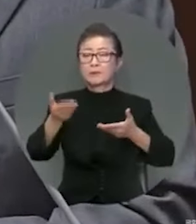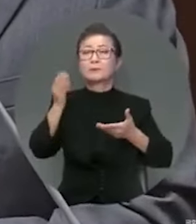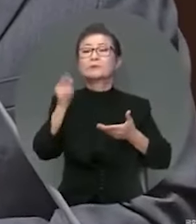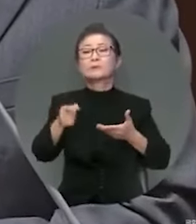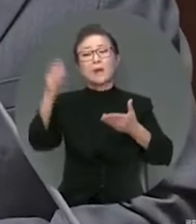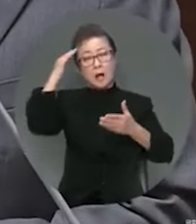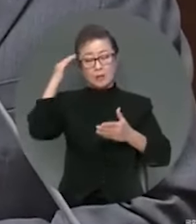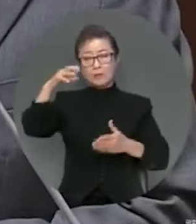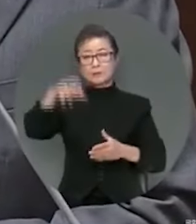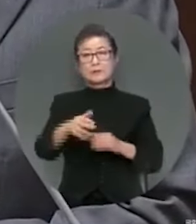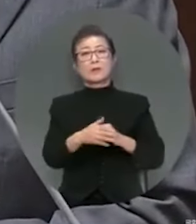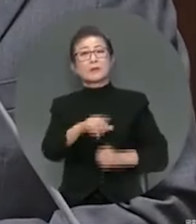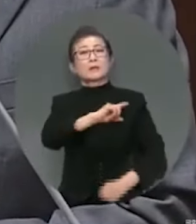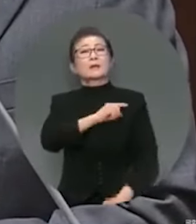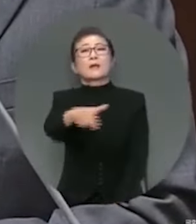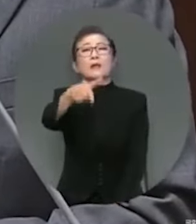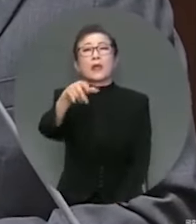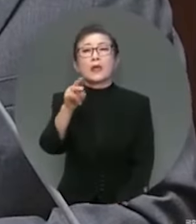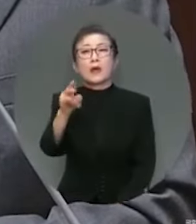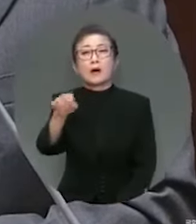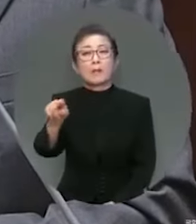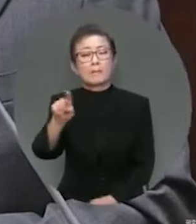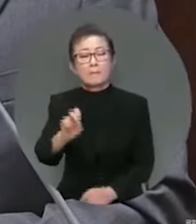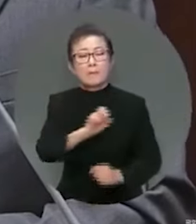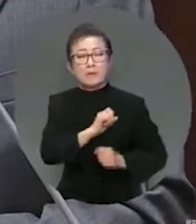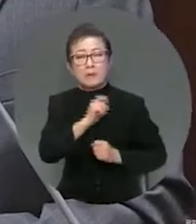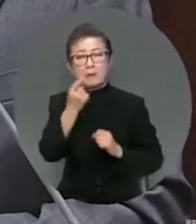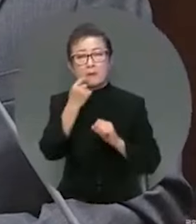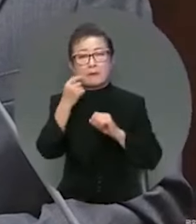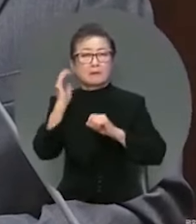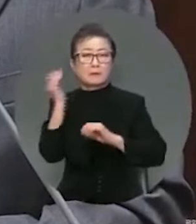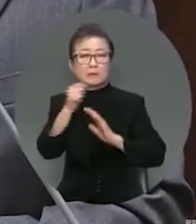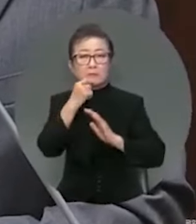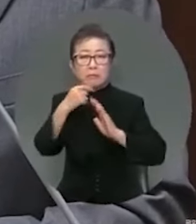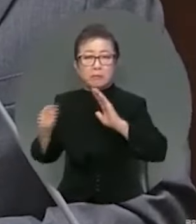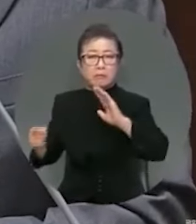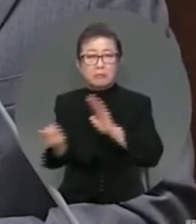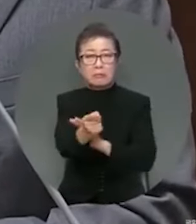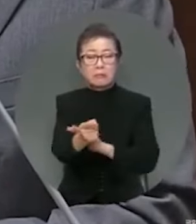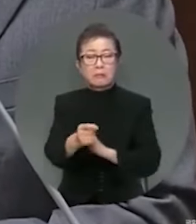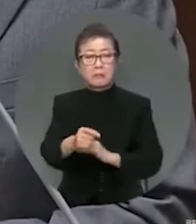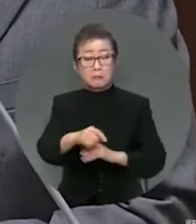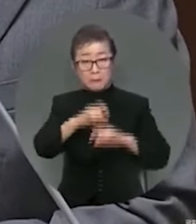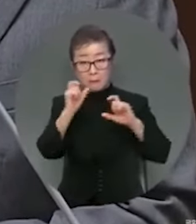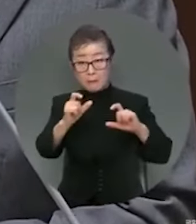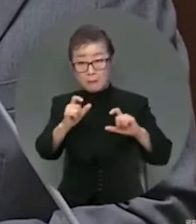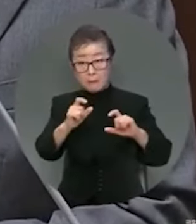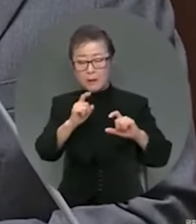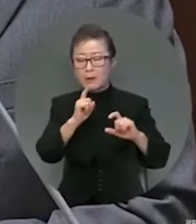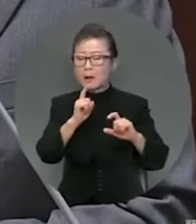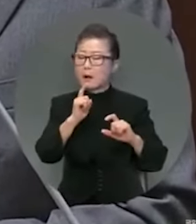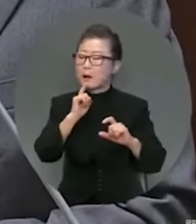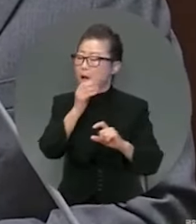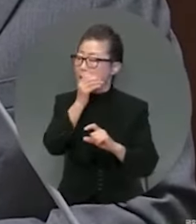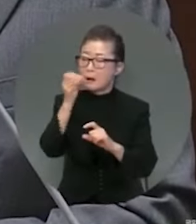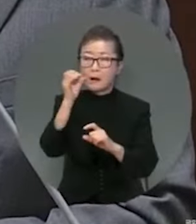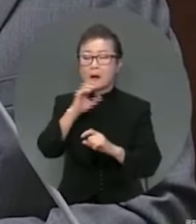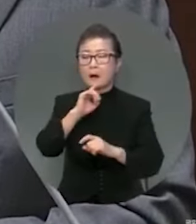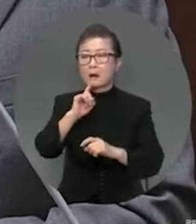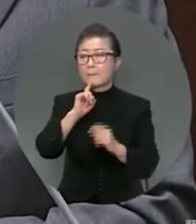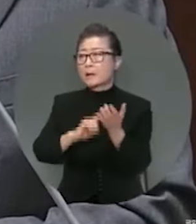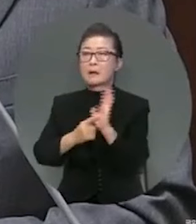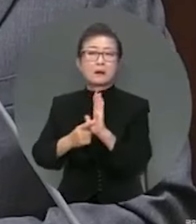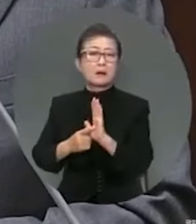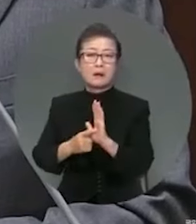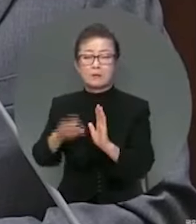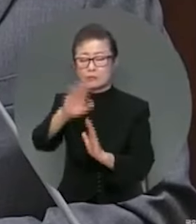것을 정치적인 편의성을 위해서 감히 거론하고 활용하겠습니까? 저는 그러한 나라는